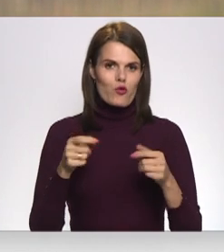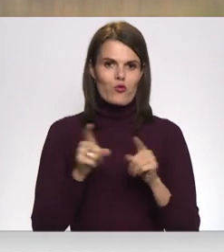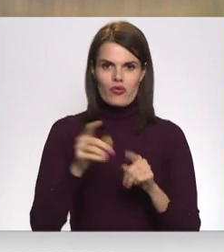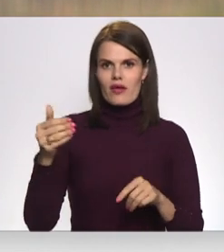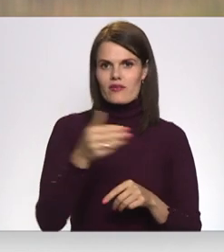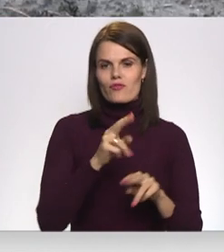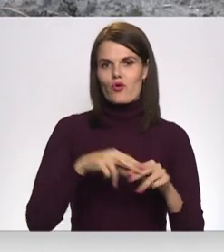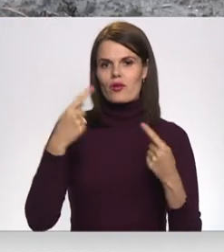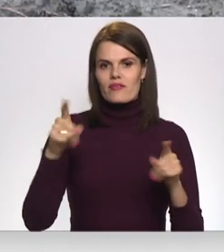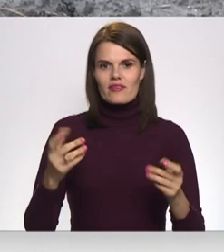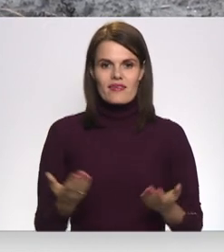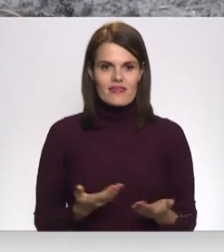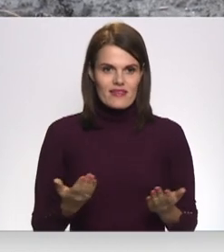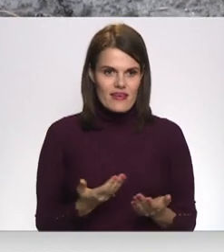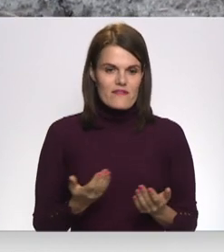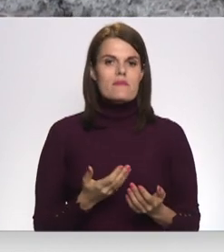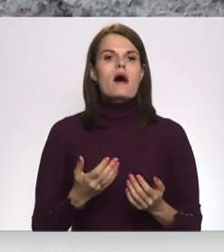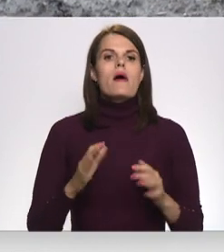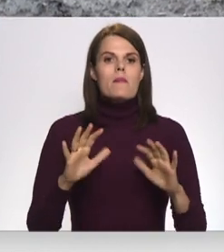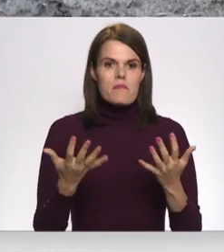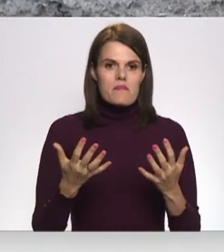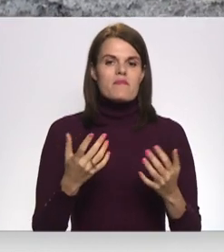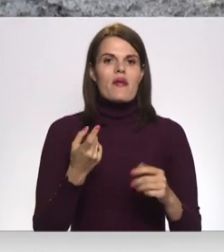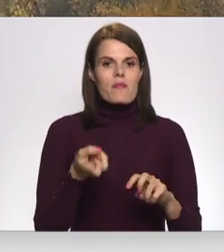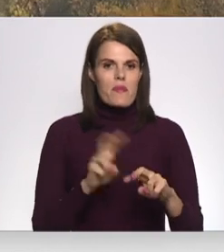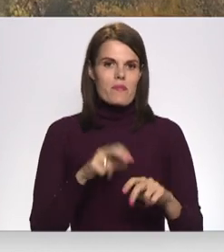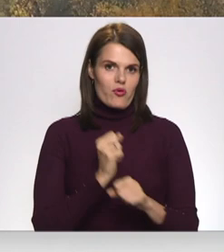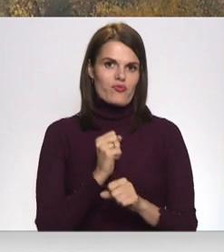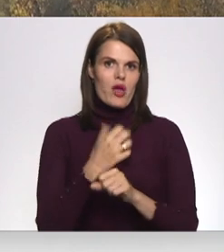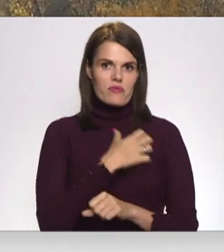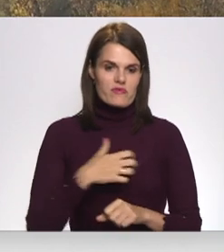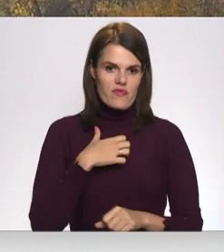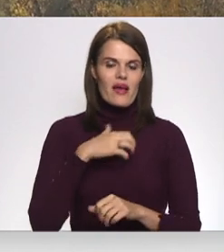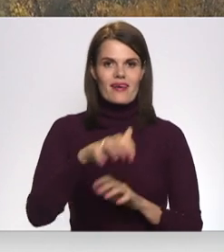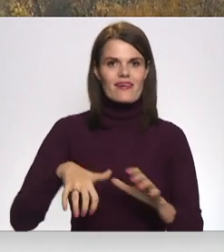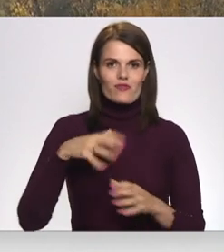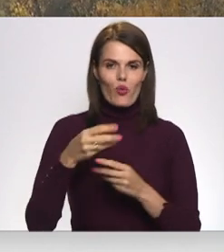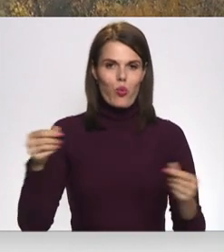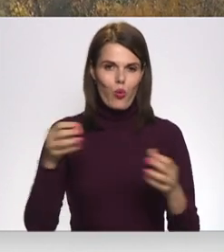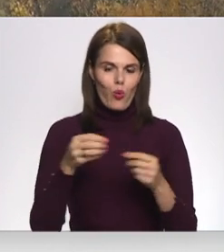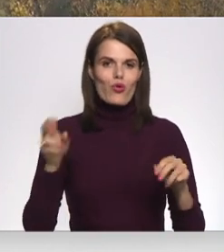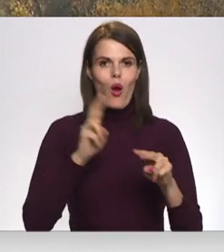citu dzīvo radību. Vien tas atkal nozīmē papildus darbus, jāizrok dūņas un